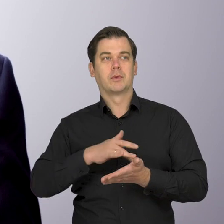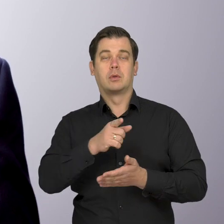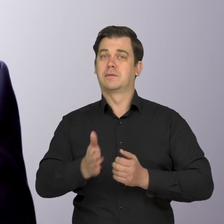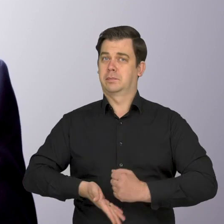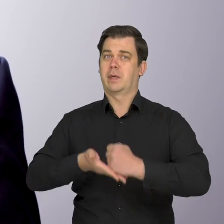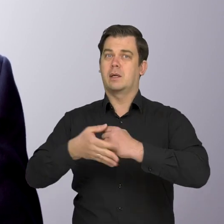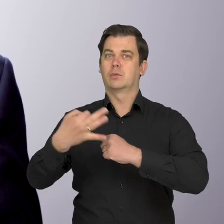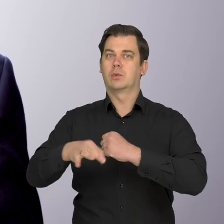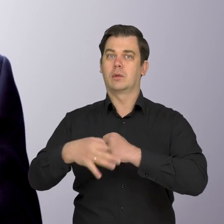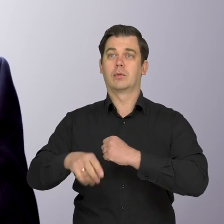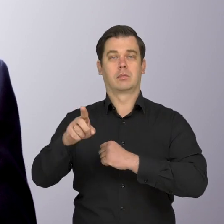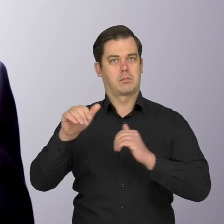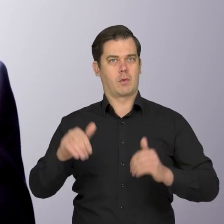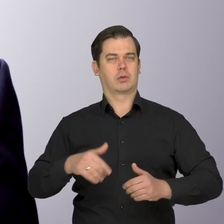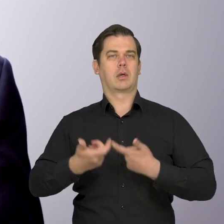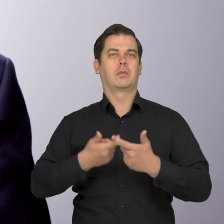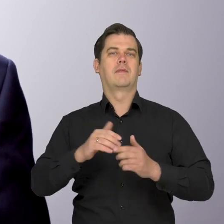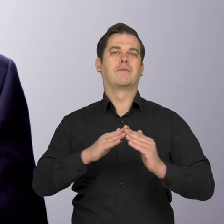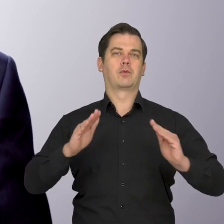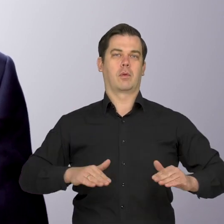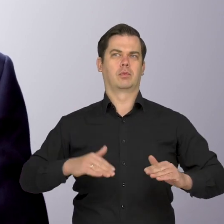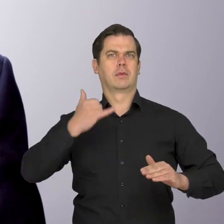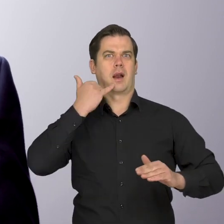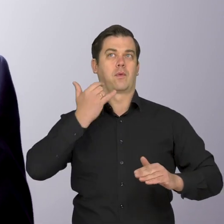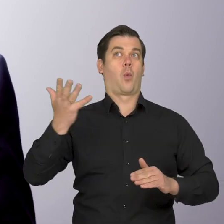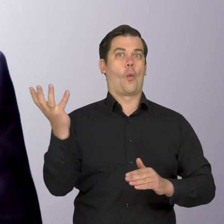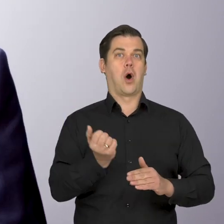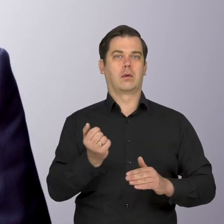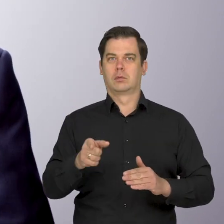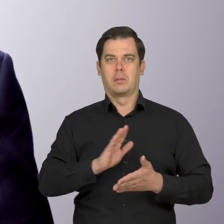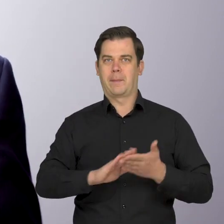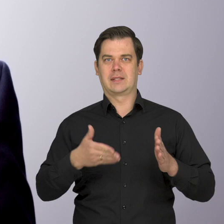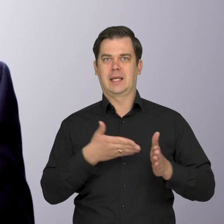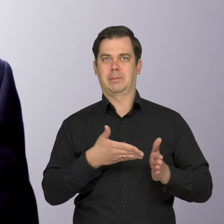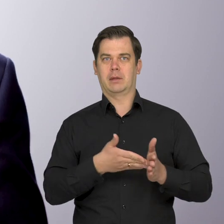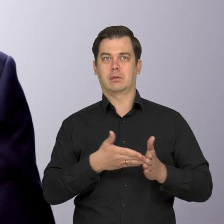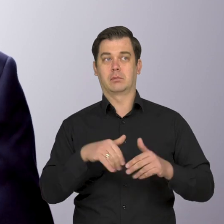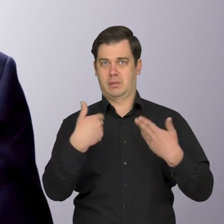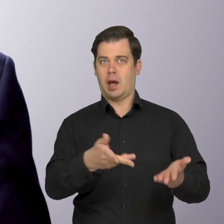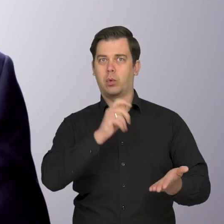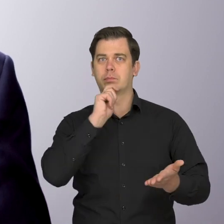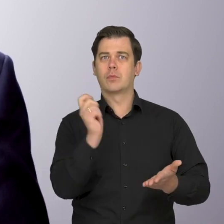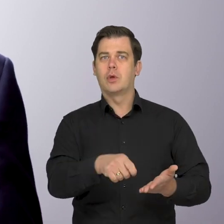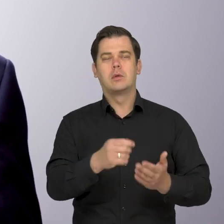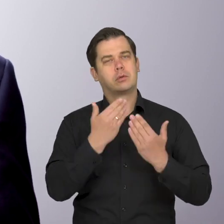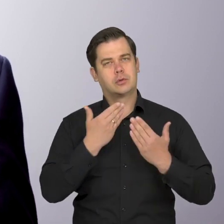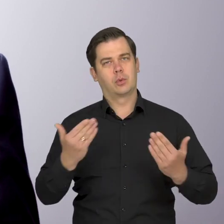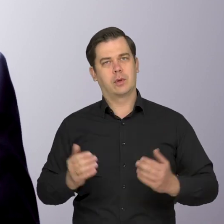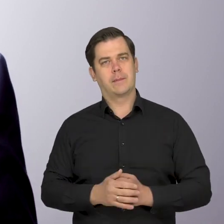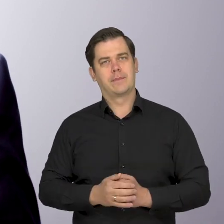i doktorantów w odbywaniu zajęć zdalnych za pomocą nielimitowanego transferu danych.